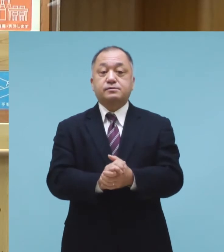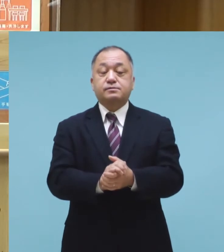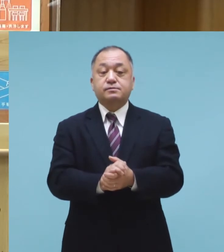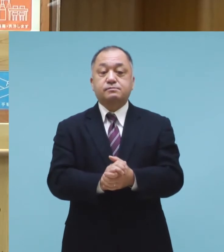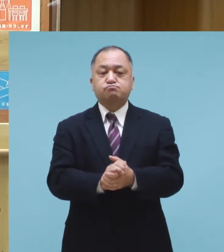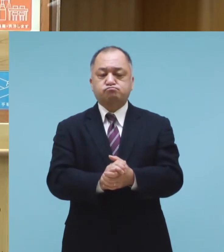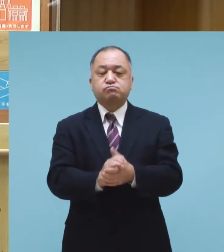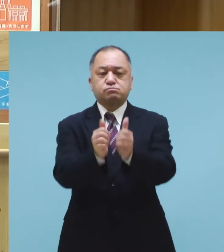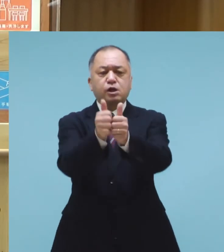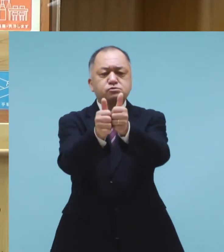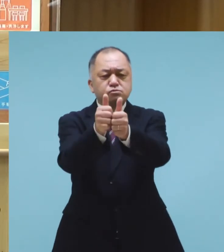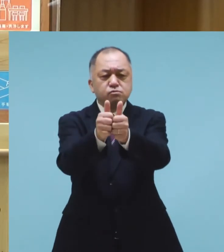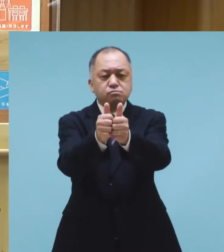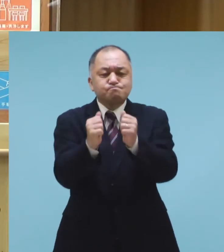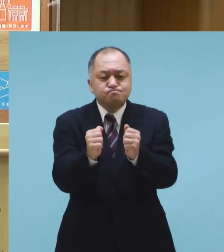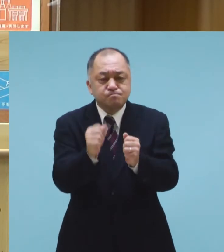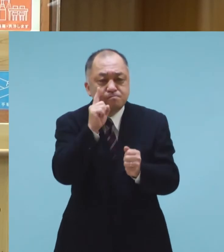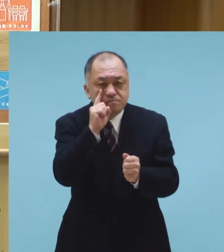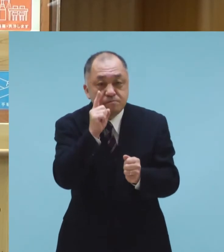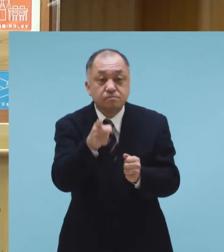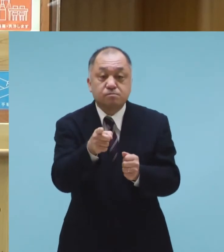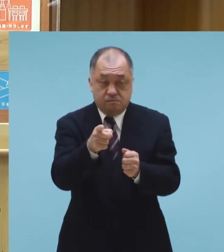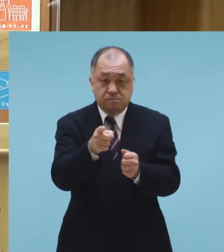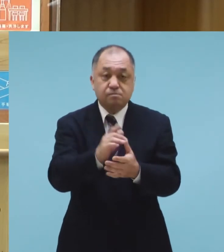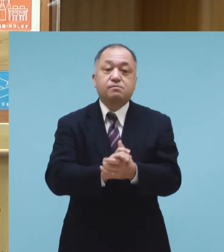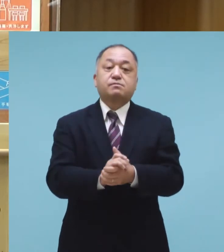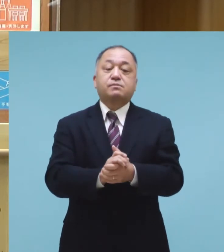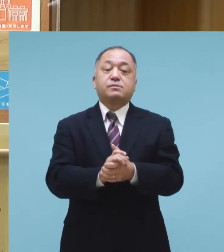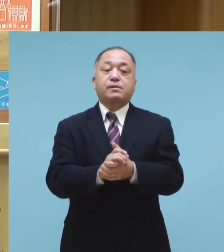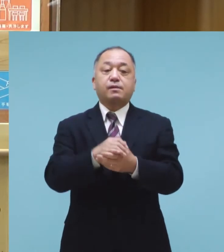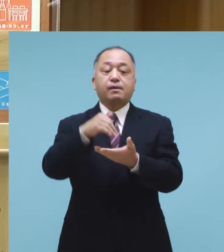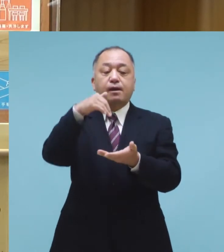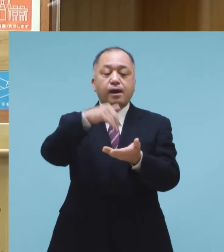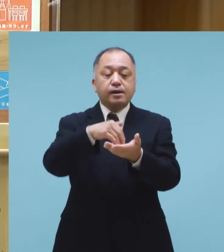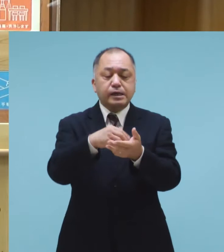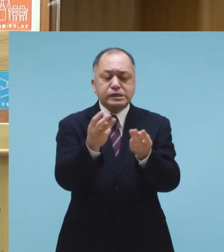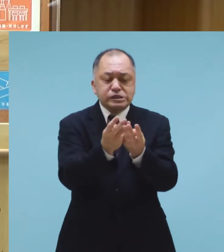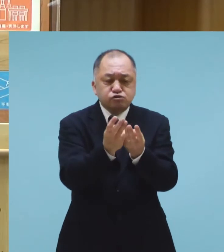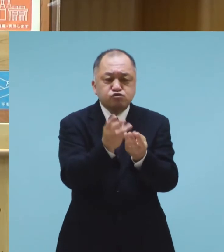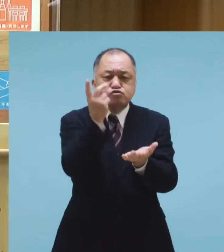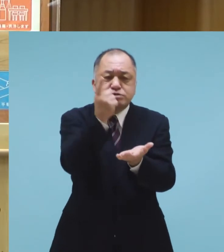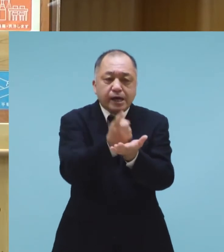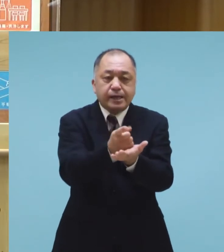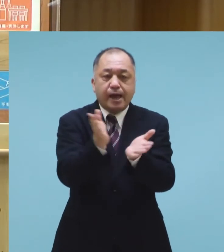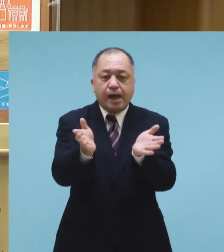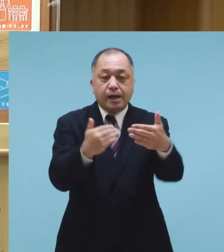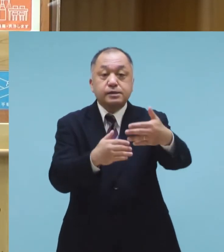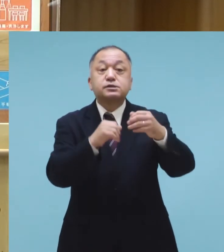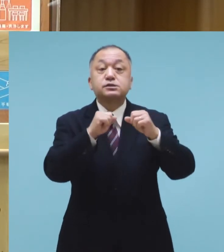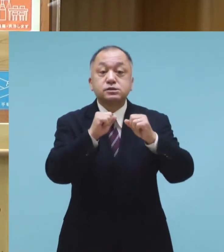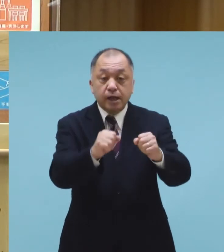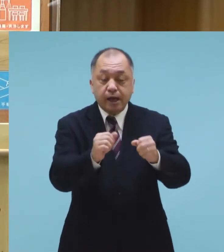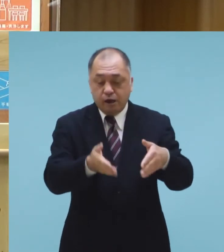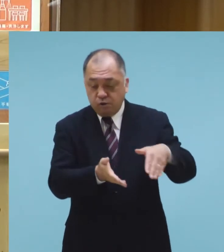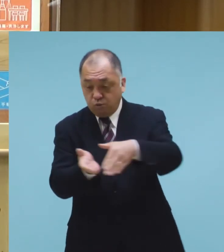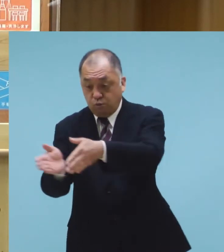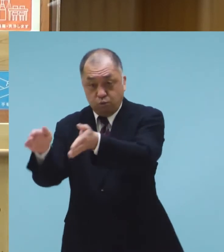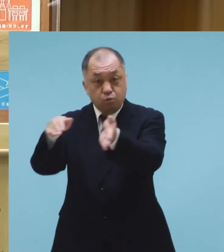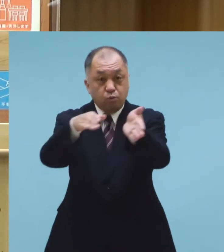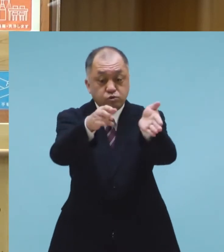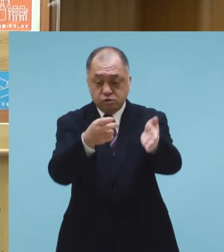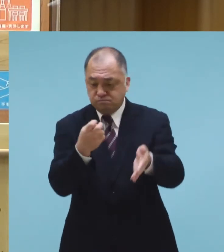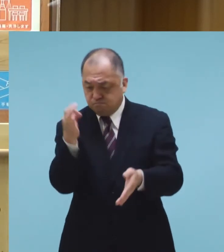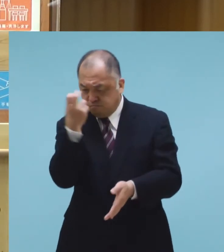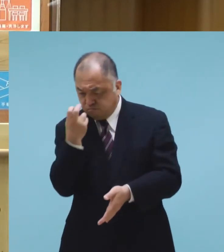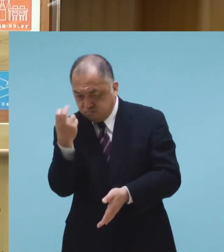テストということで、実際その最低限の人数にしていただいて、そのコースの確認を行うという